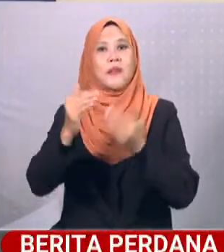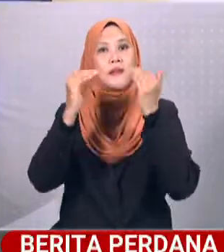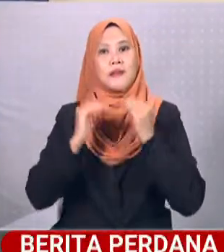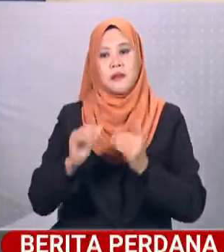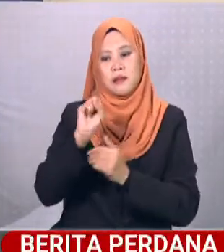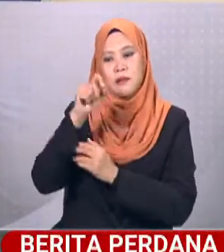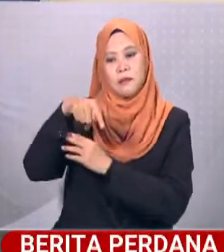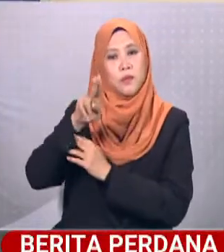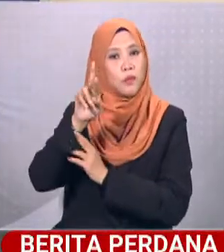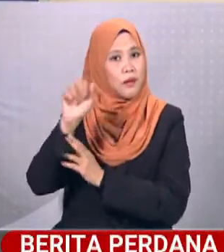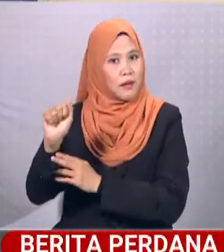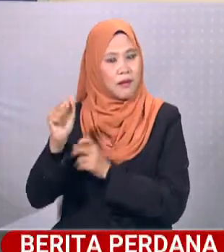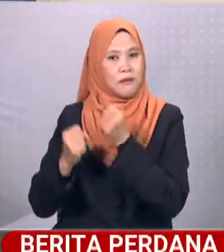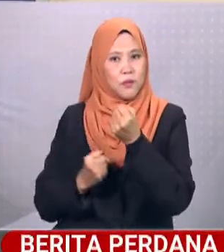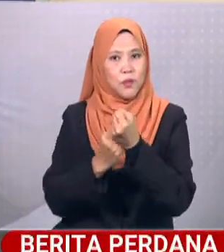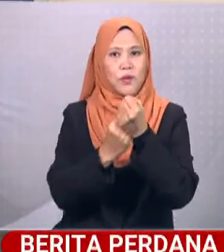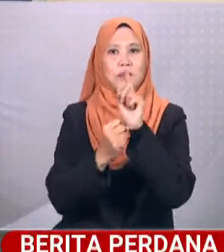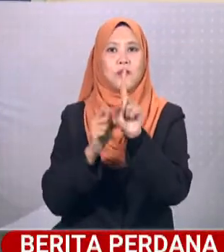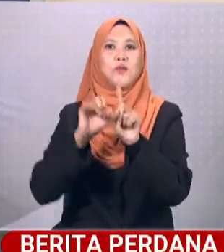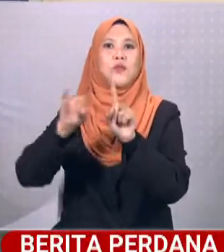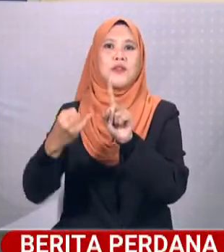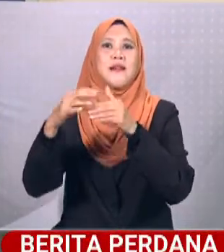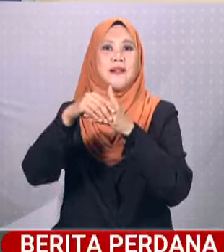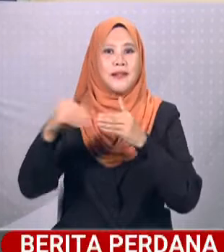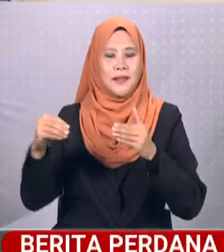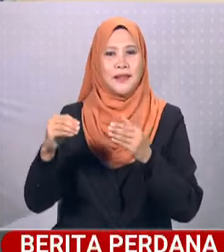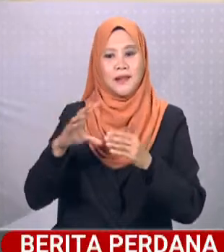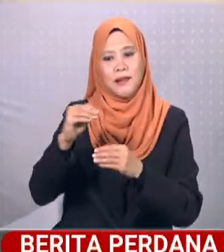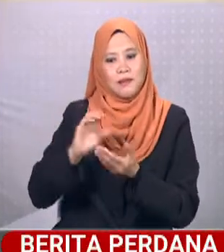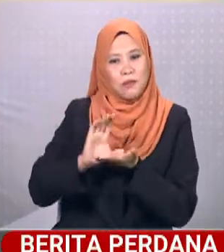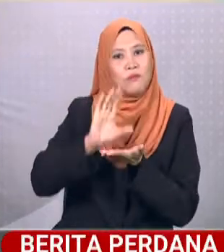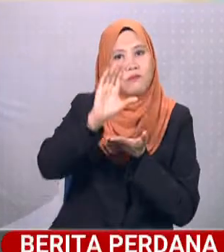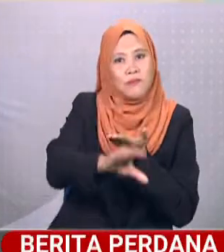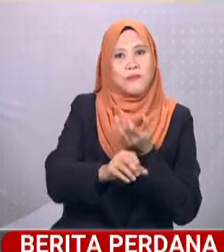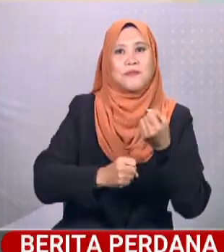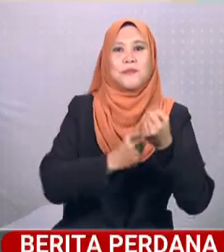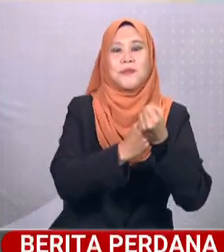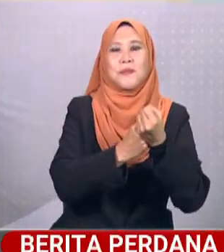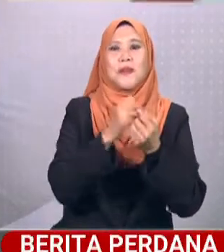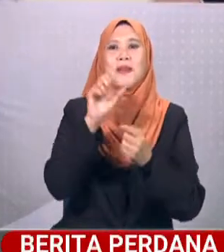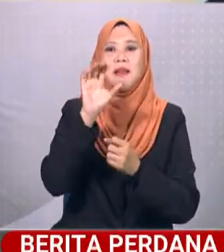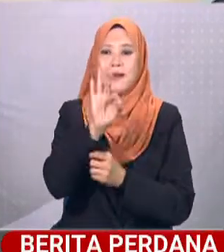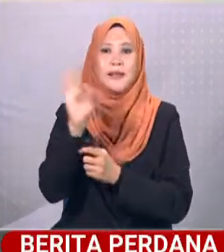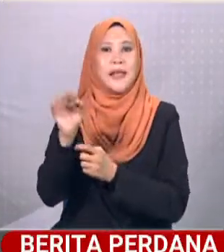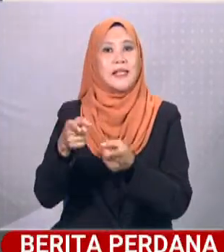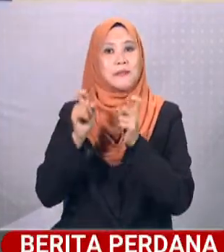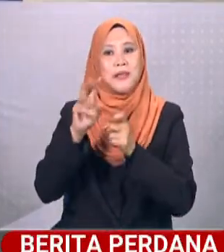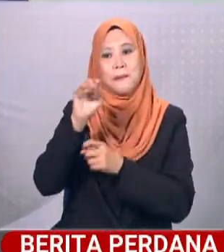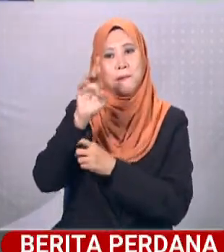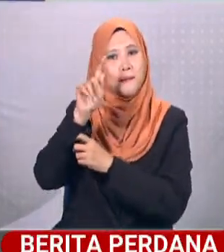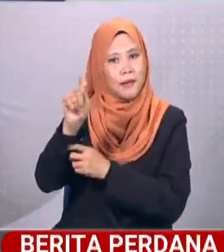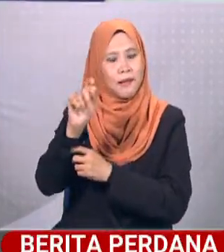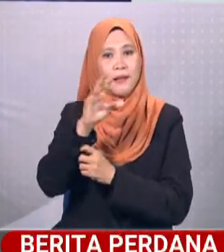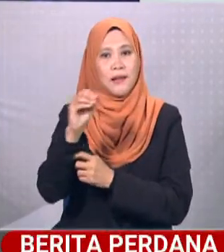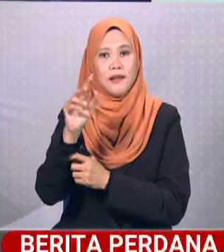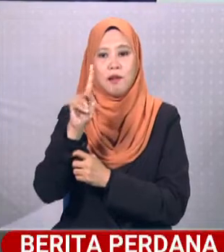Sapura Holding Sdn Bhd menyerahkan sumbangan RM1 juta. Turut menyumbang jumlah sama ialah 99 Speedmart Sdn Bhd. Manakala